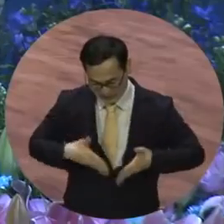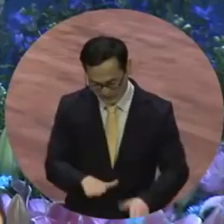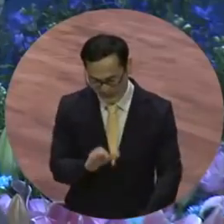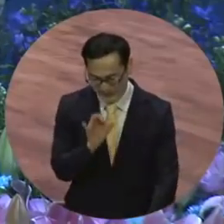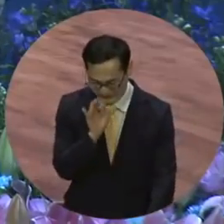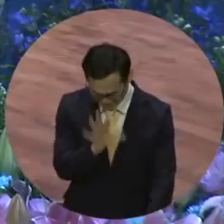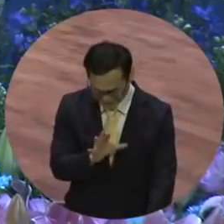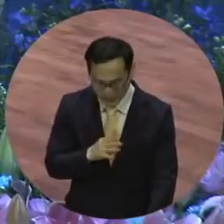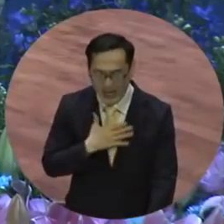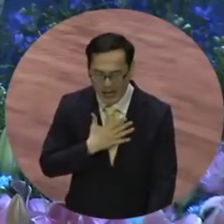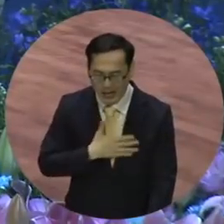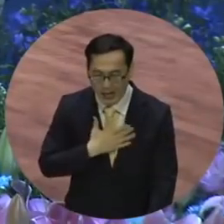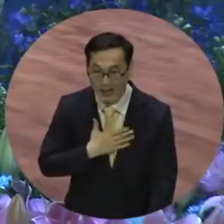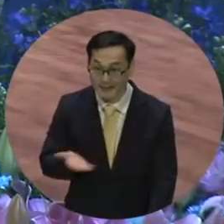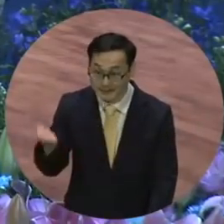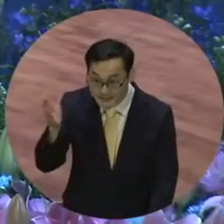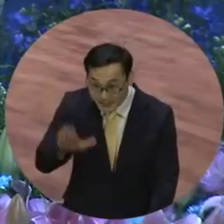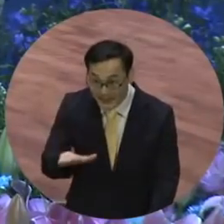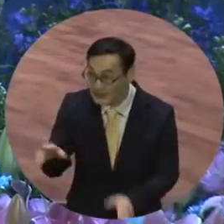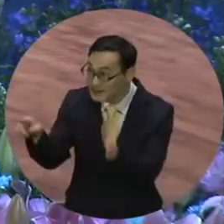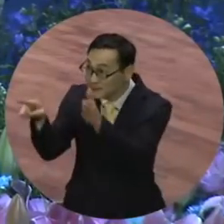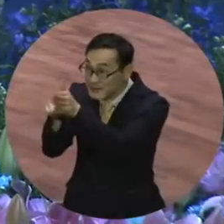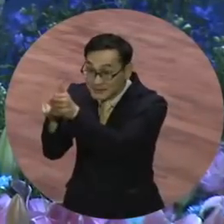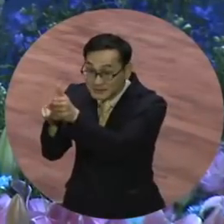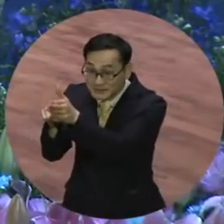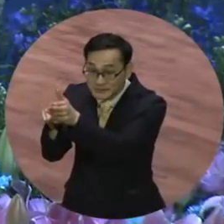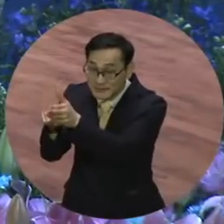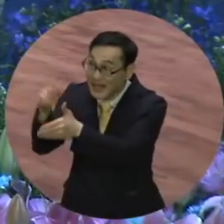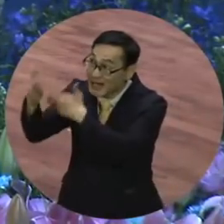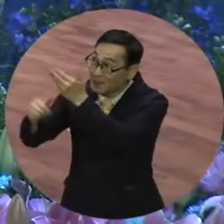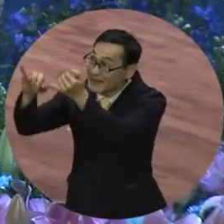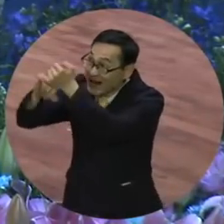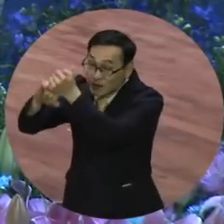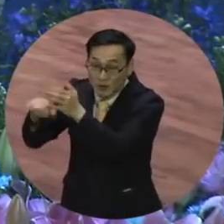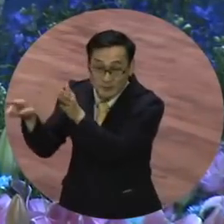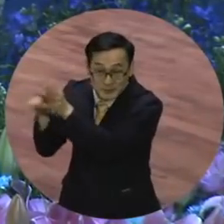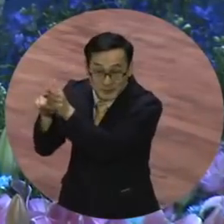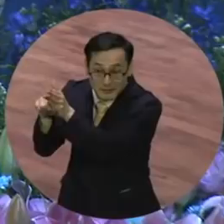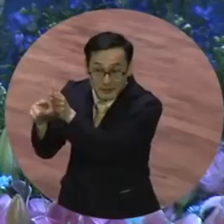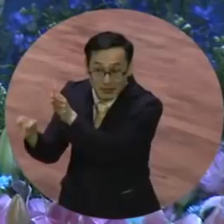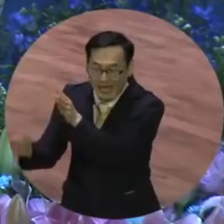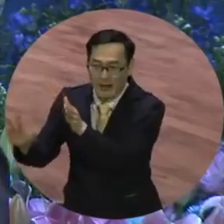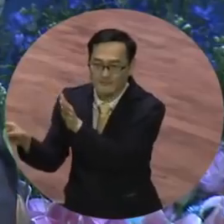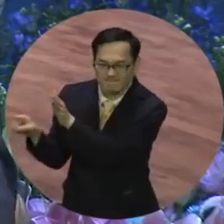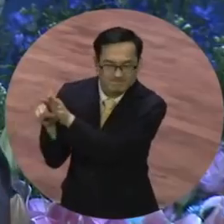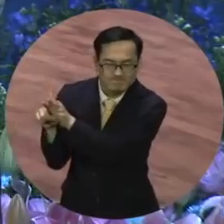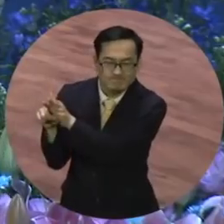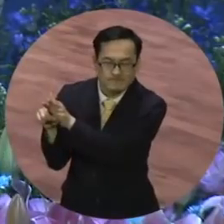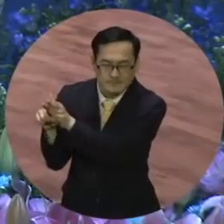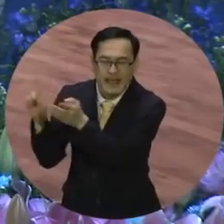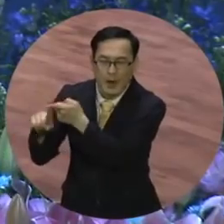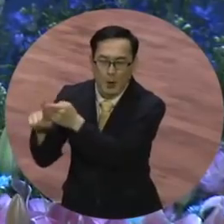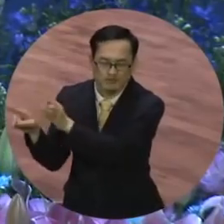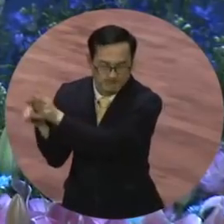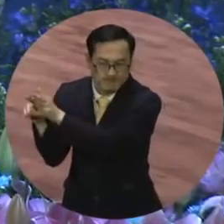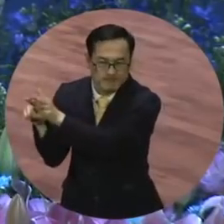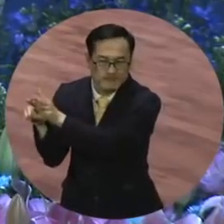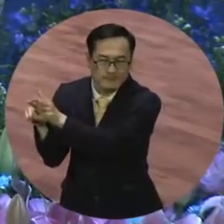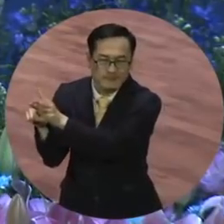알고도 믿음이 약해지지 아니하고 그랬어요. 믿음이 약해지지 아니하고